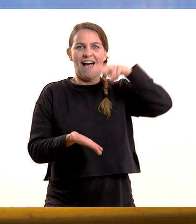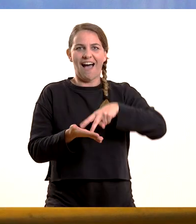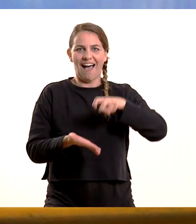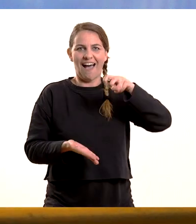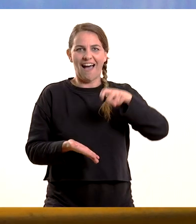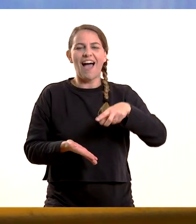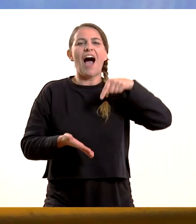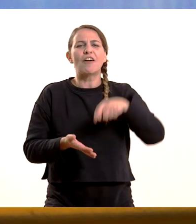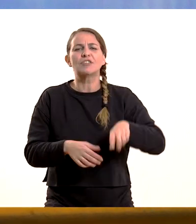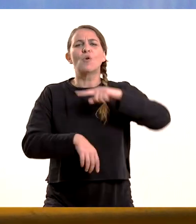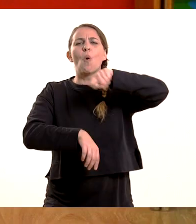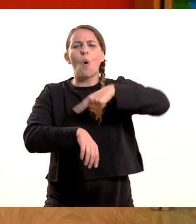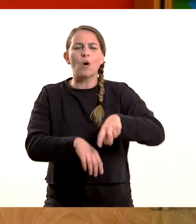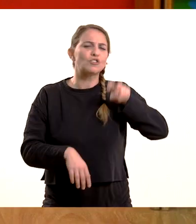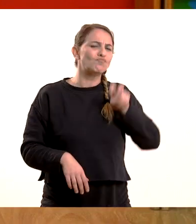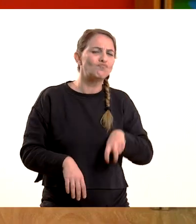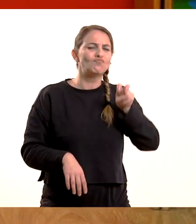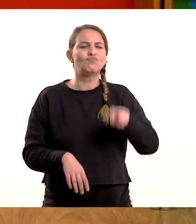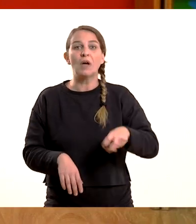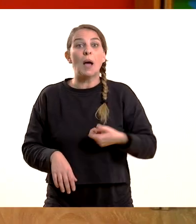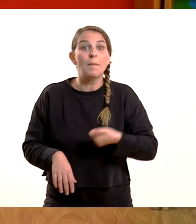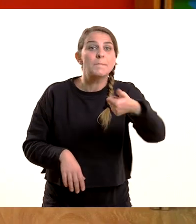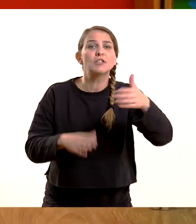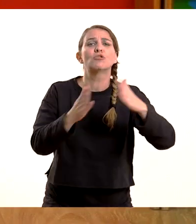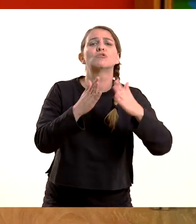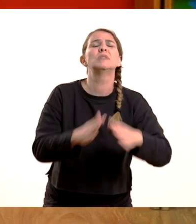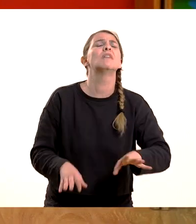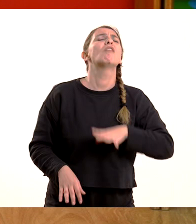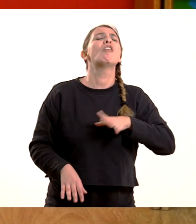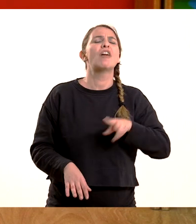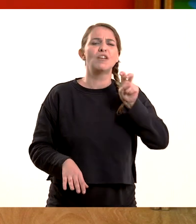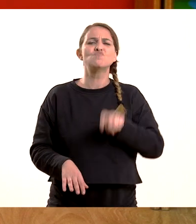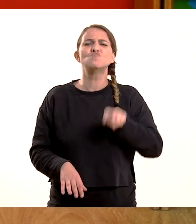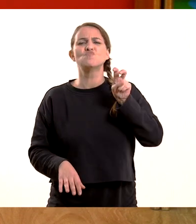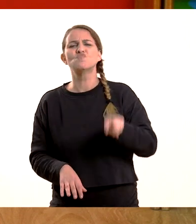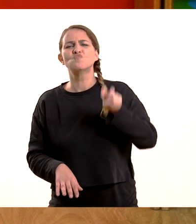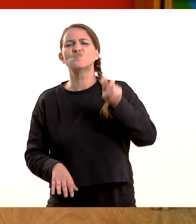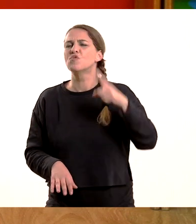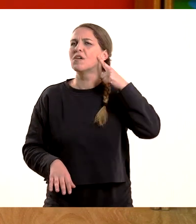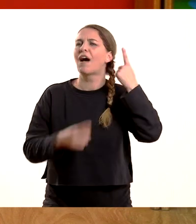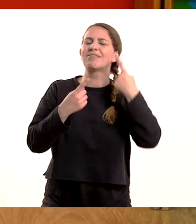Περπατούσε με τις ώρες από τη χαρά της. Δεν ήθελε να επιστρέψει ακόμα στην νεραϊδοχώρα.